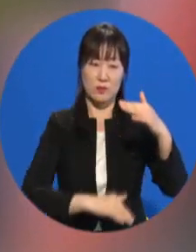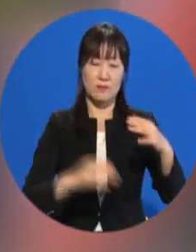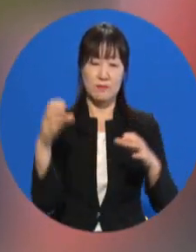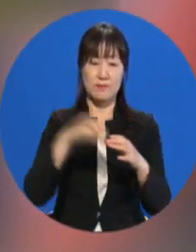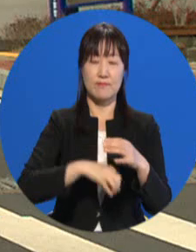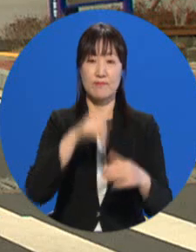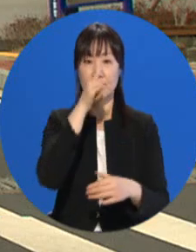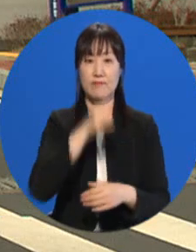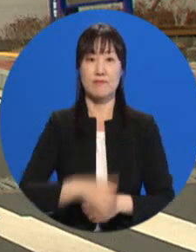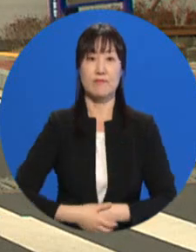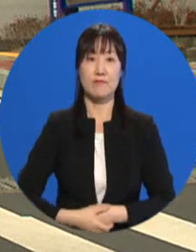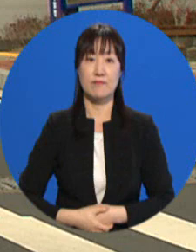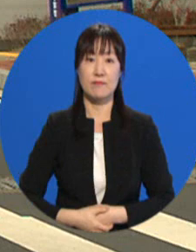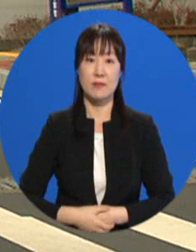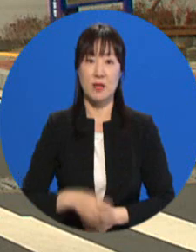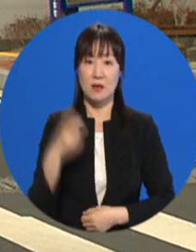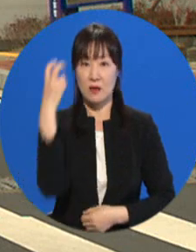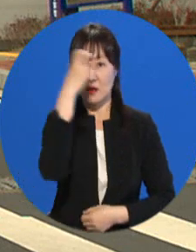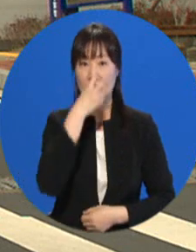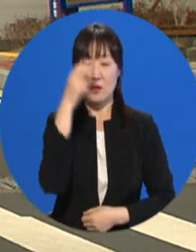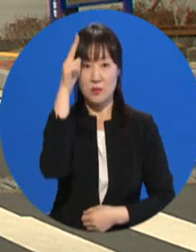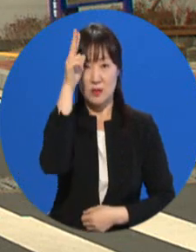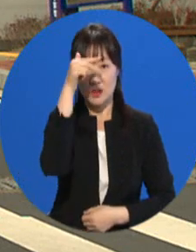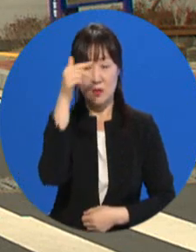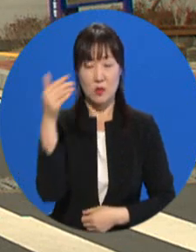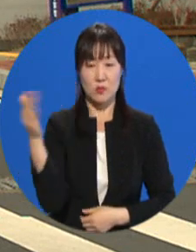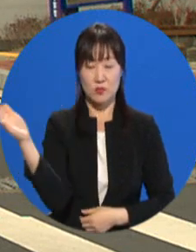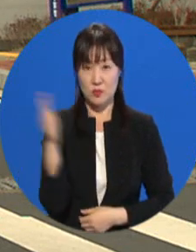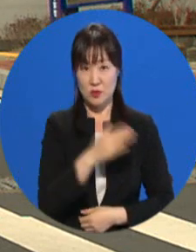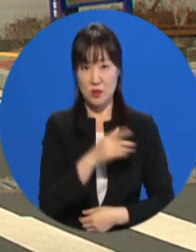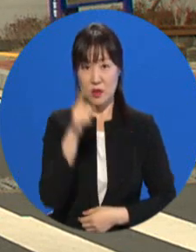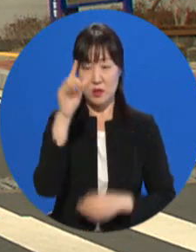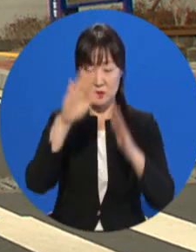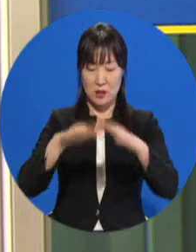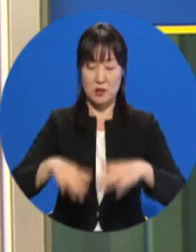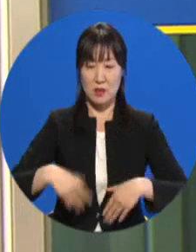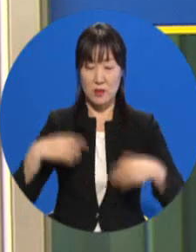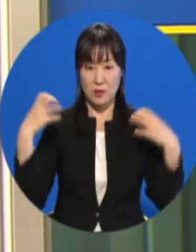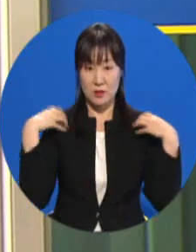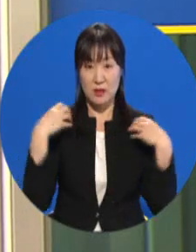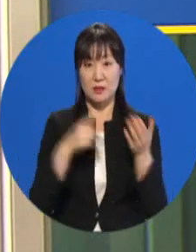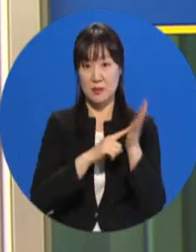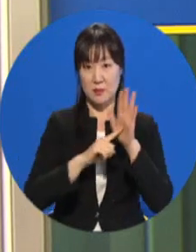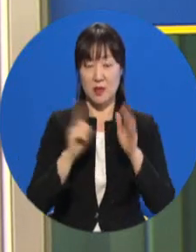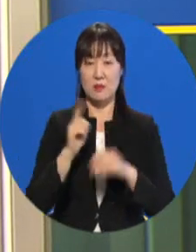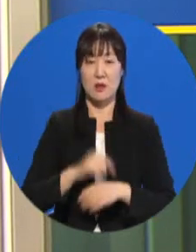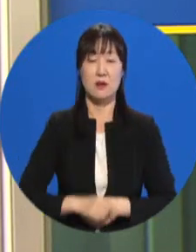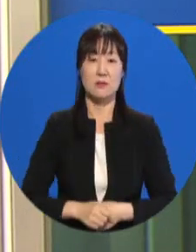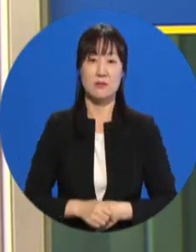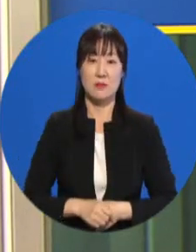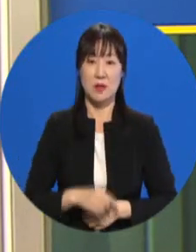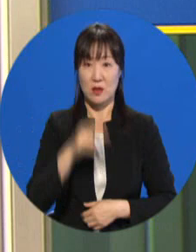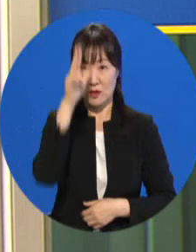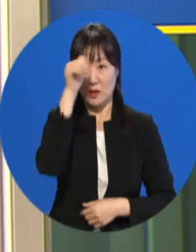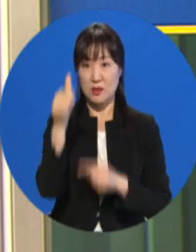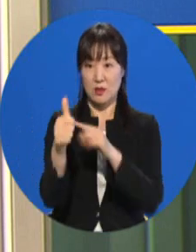알려졌습니다. 검찰로부터 사건을 이첩받은 전남지방경찰청은 다음 주 해당